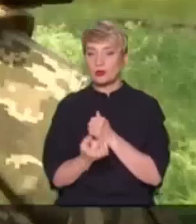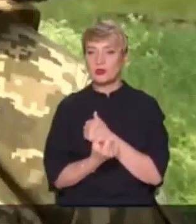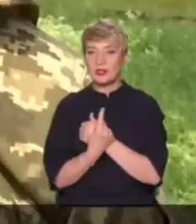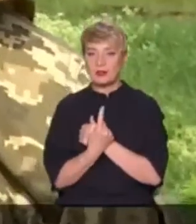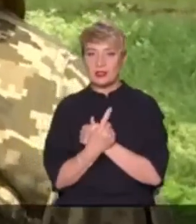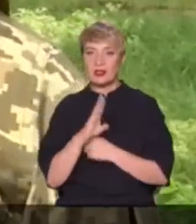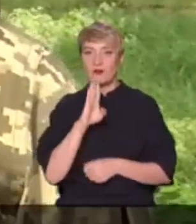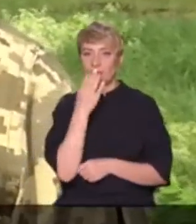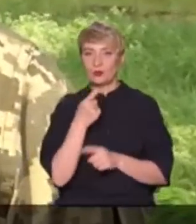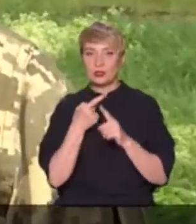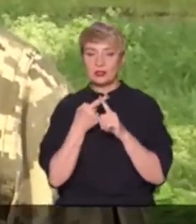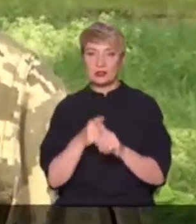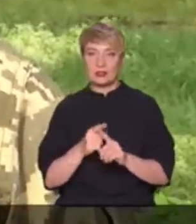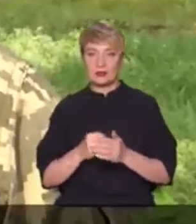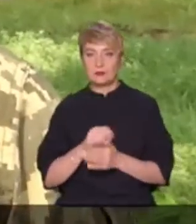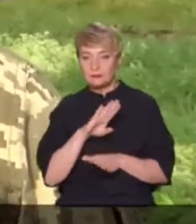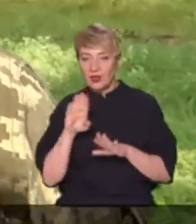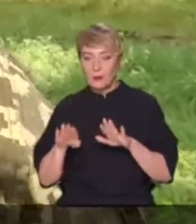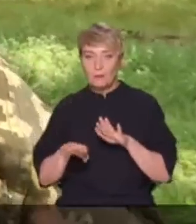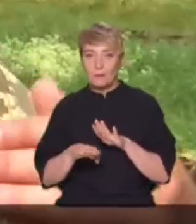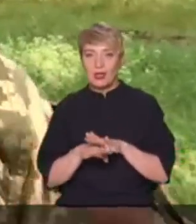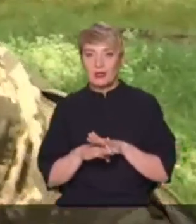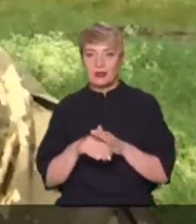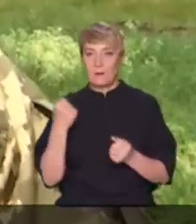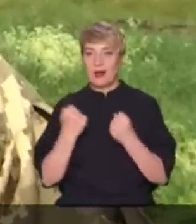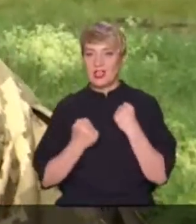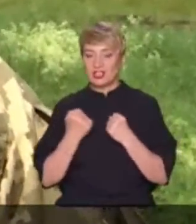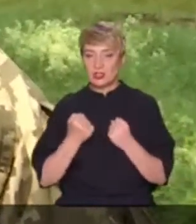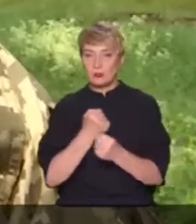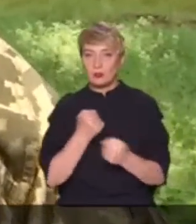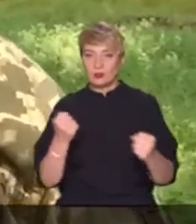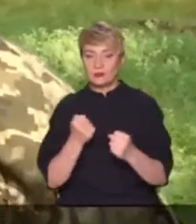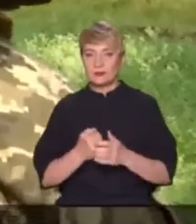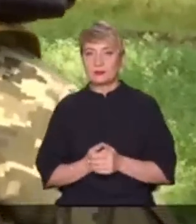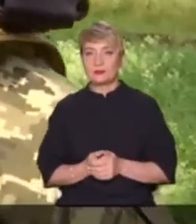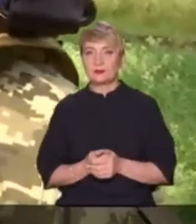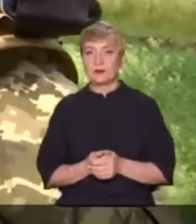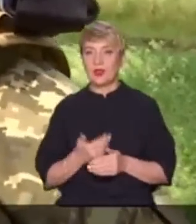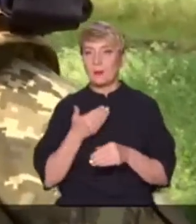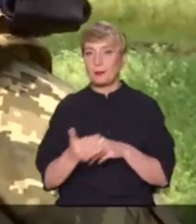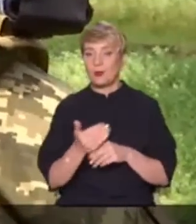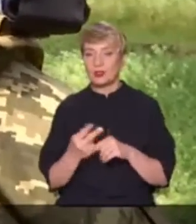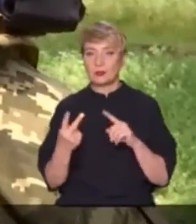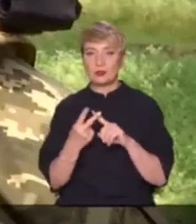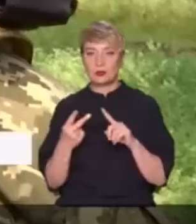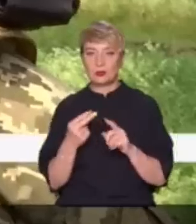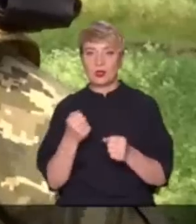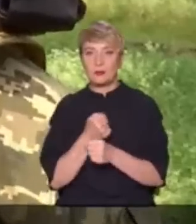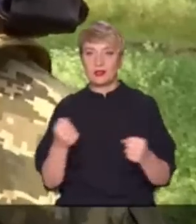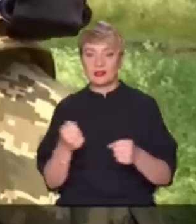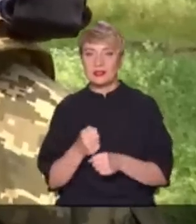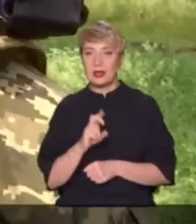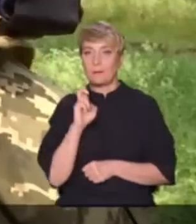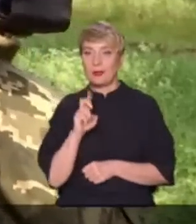техніка. Закотився під машину, БМП пролетіла поруч, потім друга вже підбита йшла БМП, вона